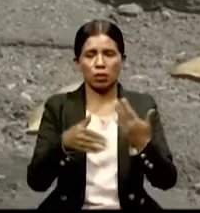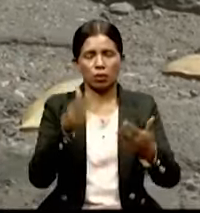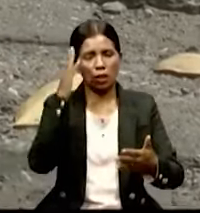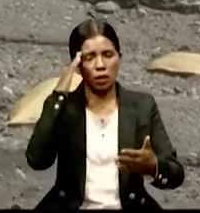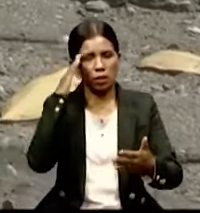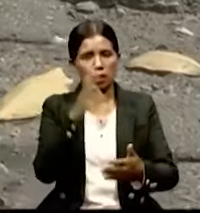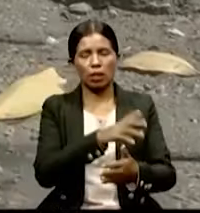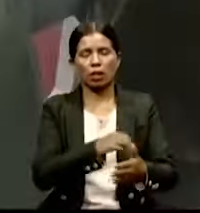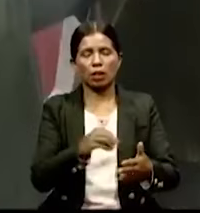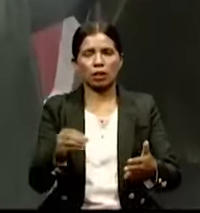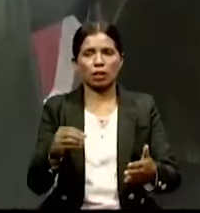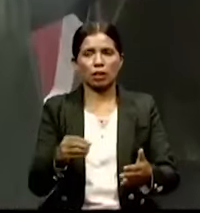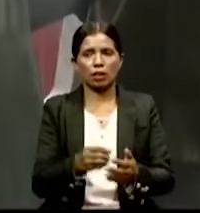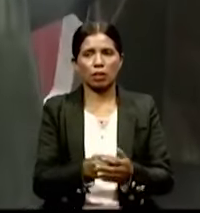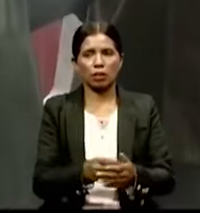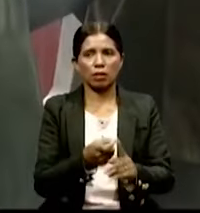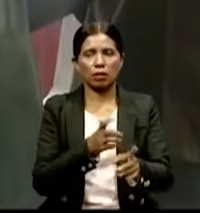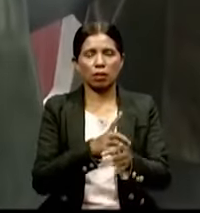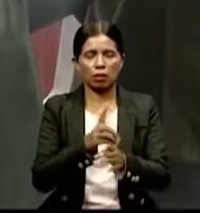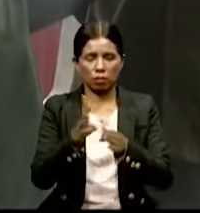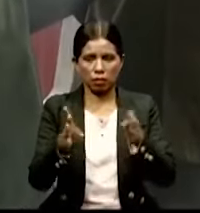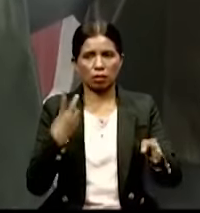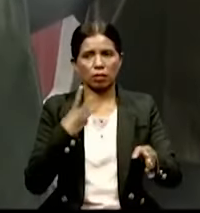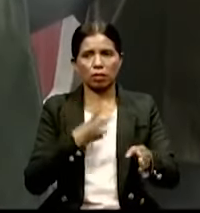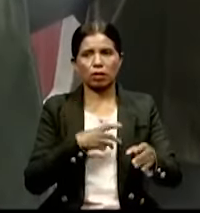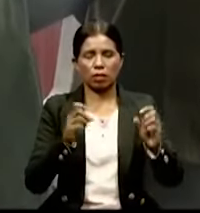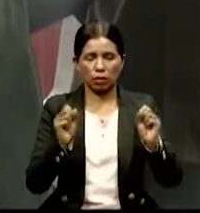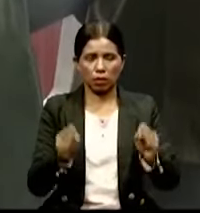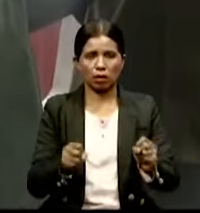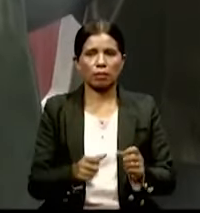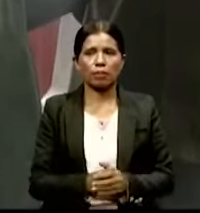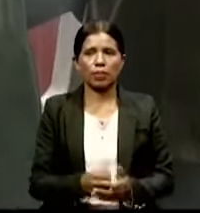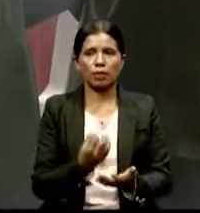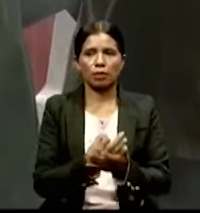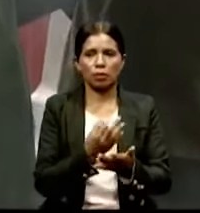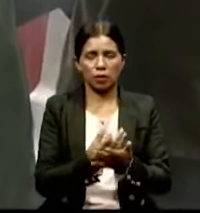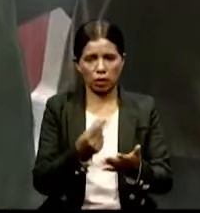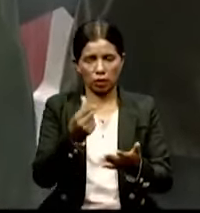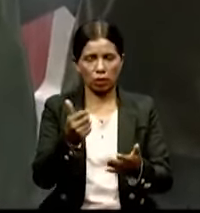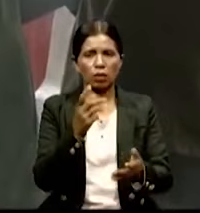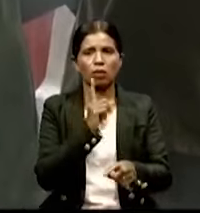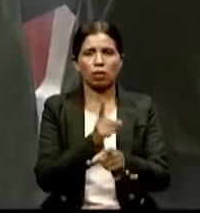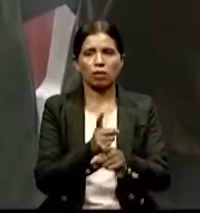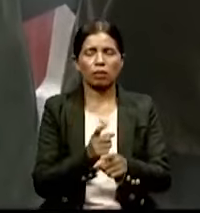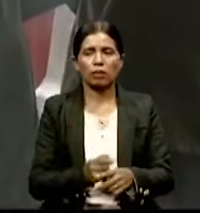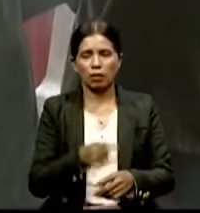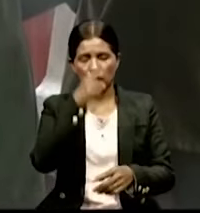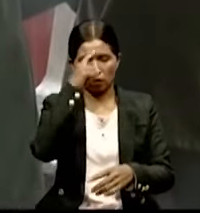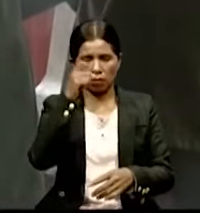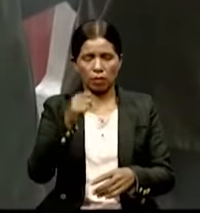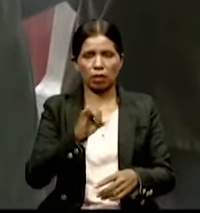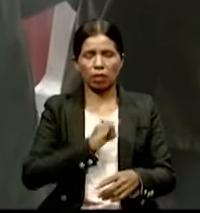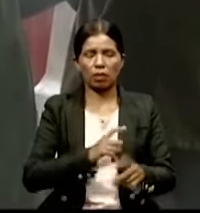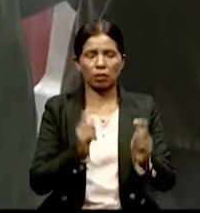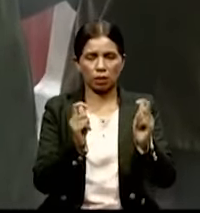mana? Ita los milagri ika rek main departemen terminus. Ita rita mesti orsamen tu limiti tebes. Lain ne, tamir ne maka out